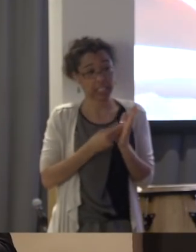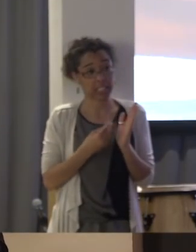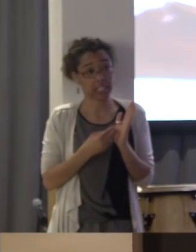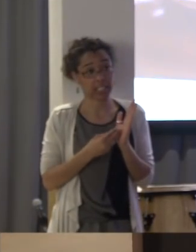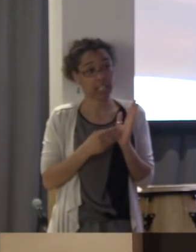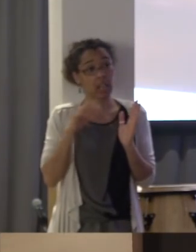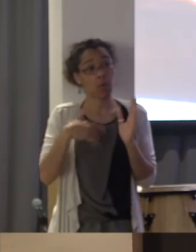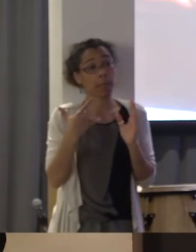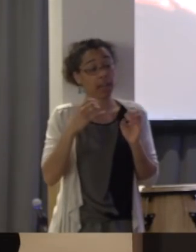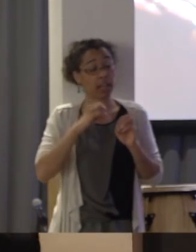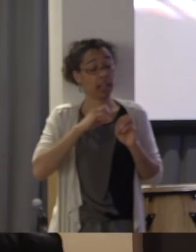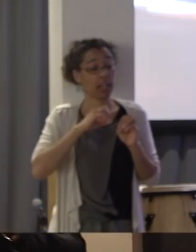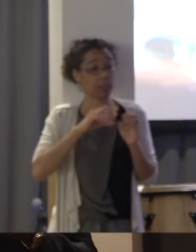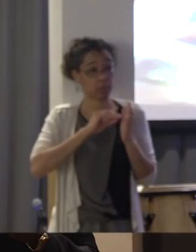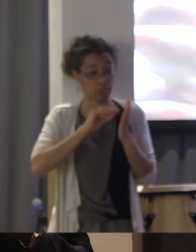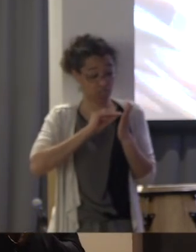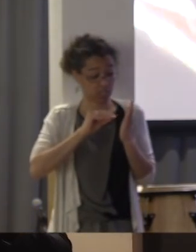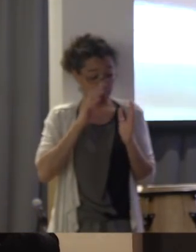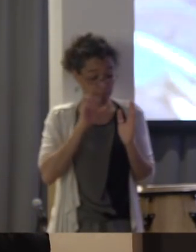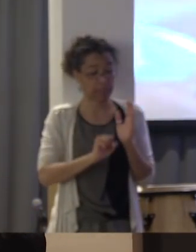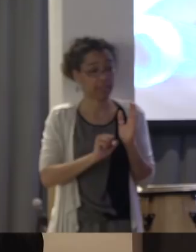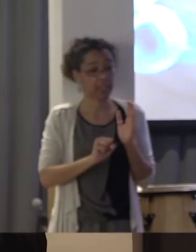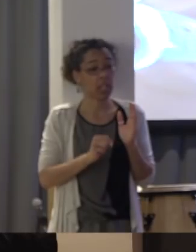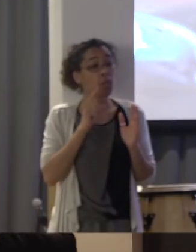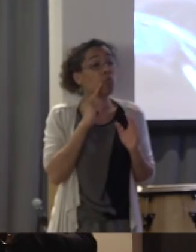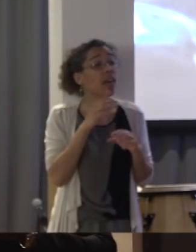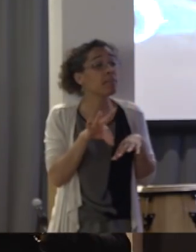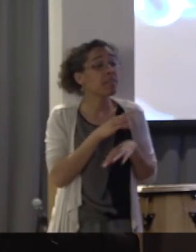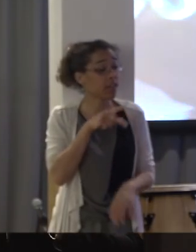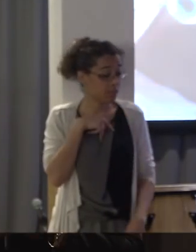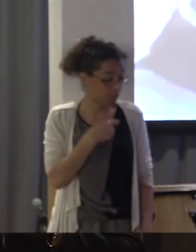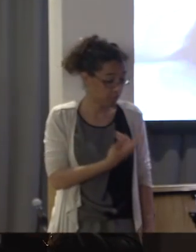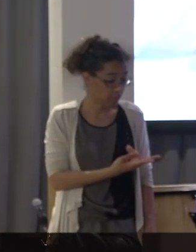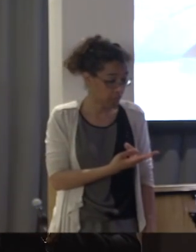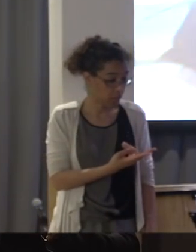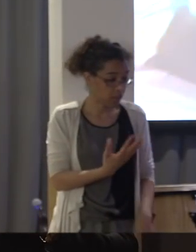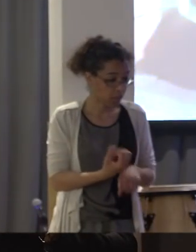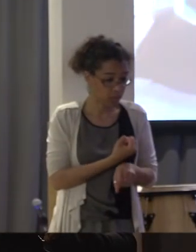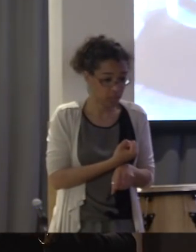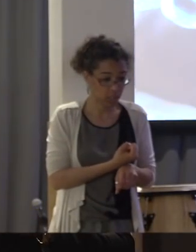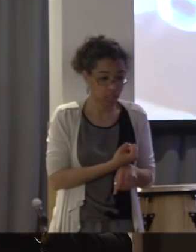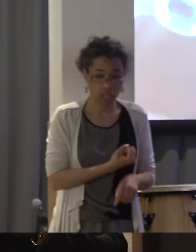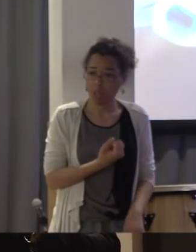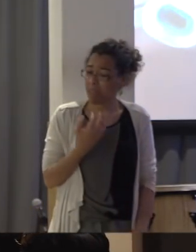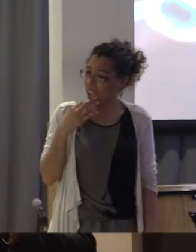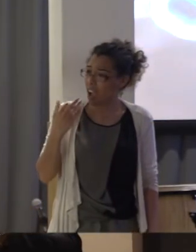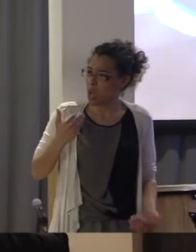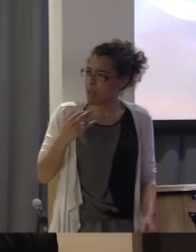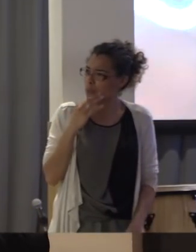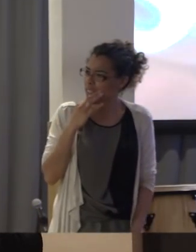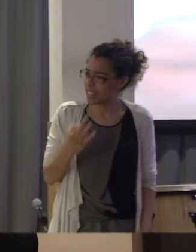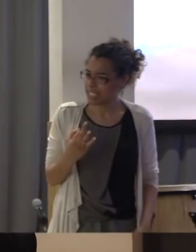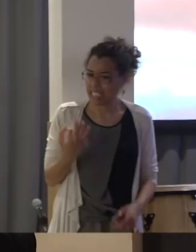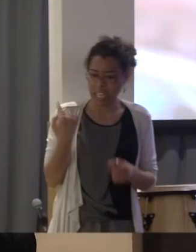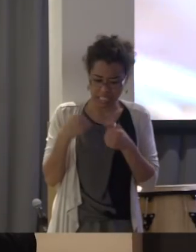découvert les secrets. C'est ce qui a été écrit. Parce que quand ils ont vu que cette femme, ça n'est bien sorti. Il dit, mais on t'avait même, voilà, on avait